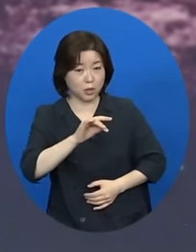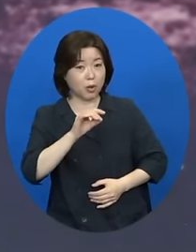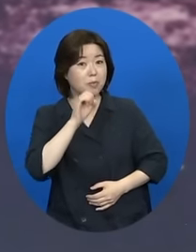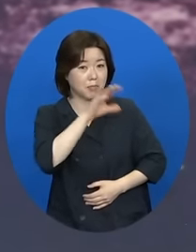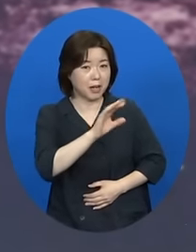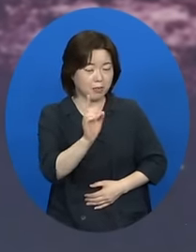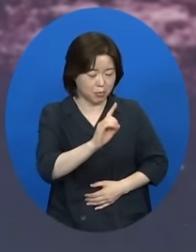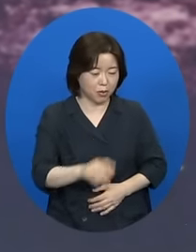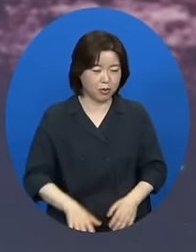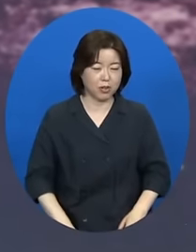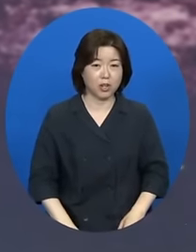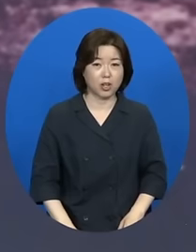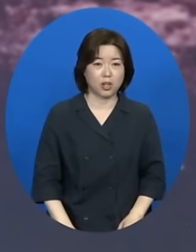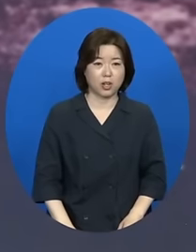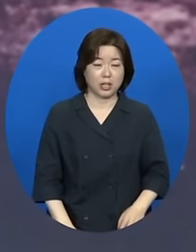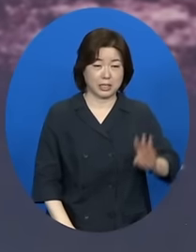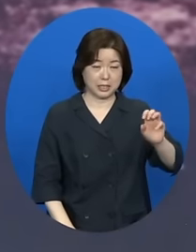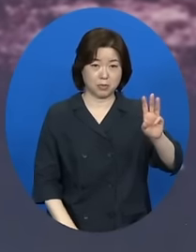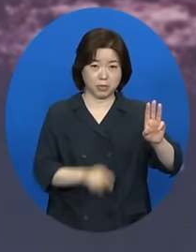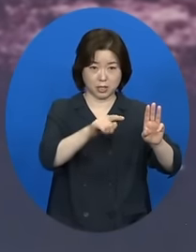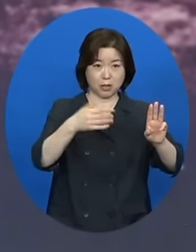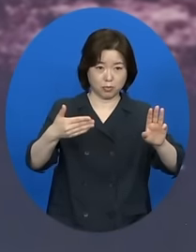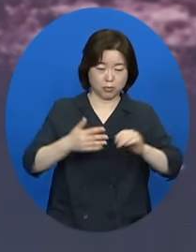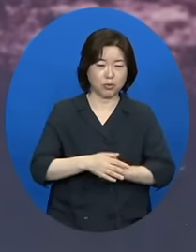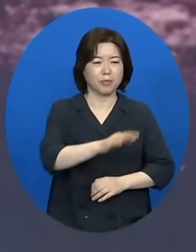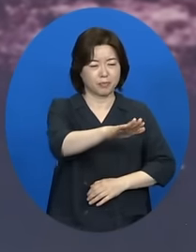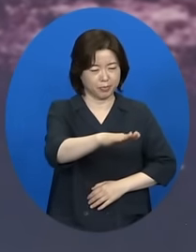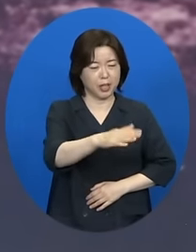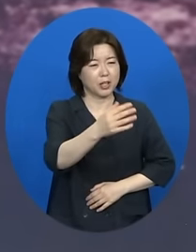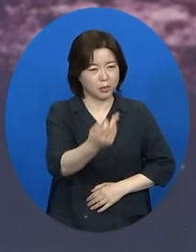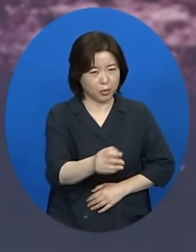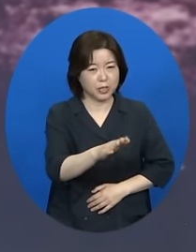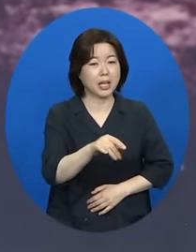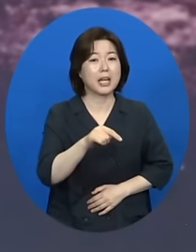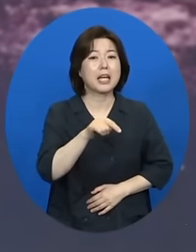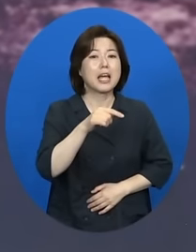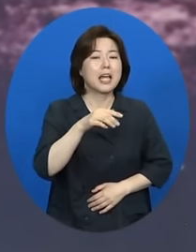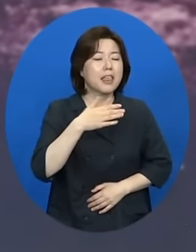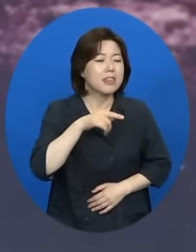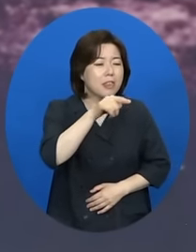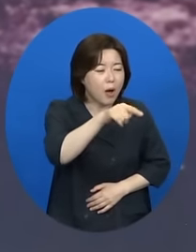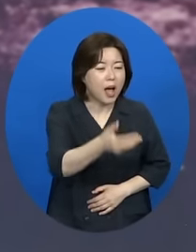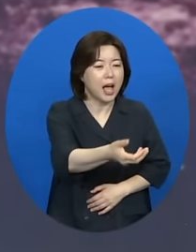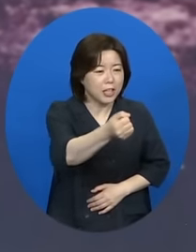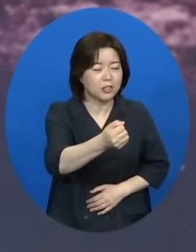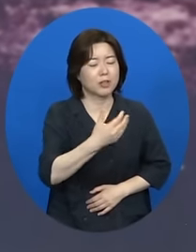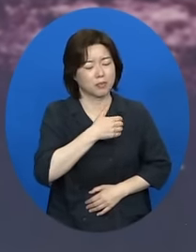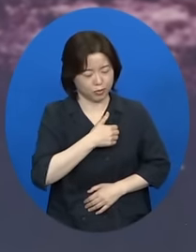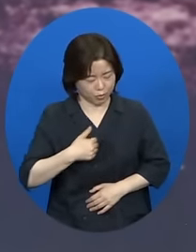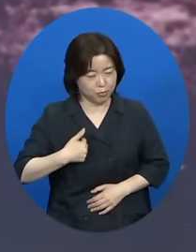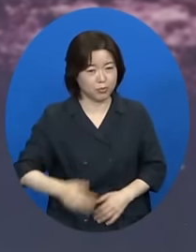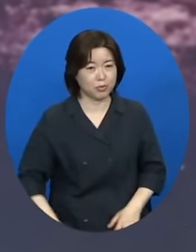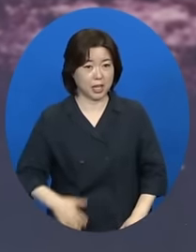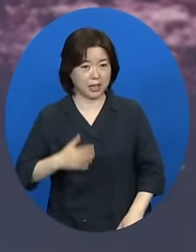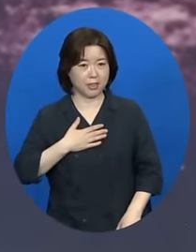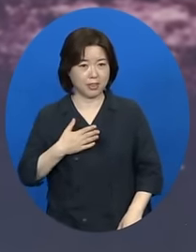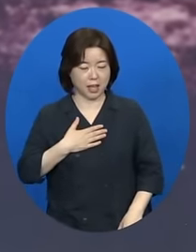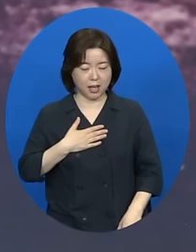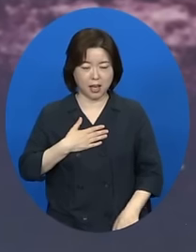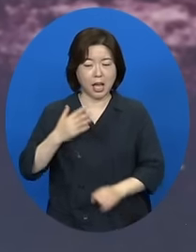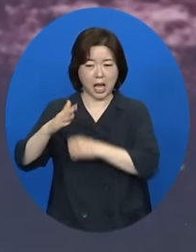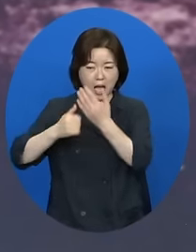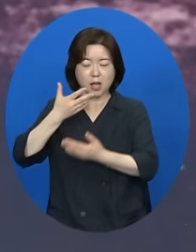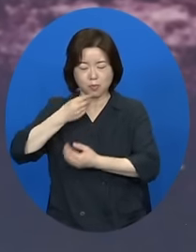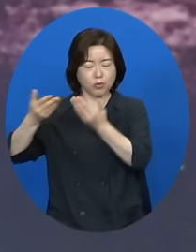얘기를 하냐면 9절입니다. 에서가 이르되, 내 동생아, 내게 있는 것이 족하다. 나 하나님이 복